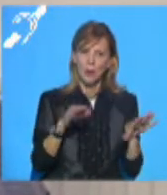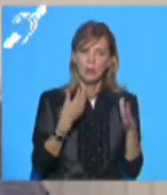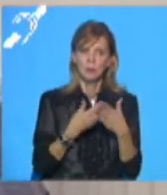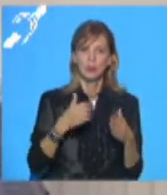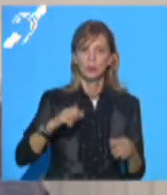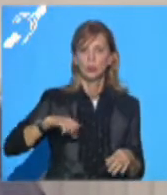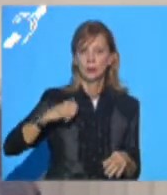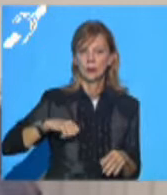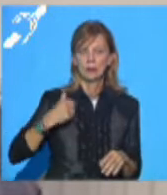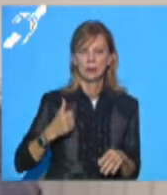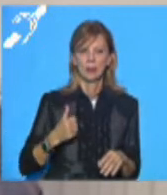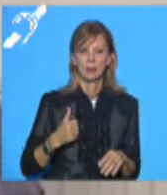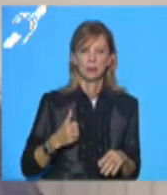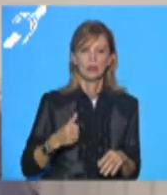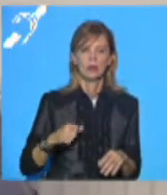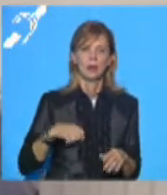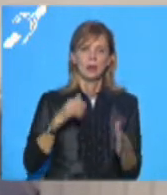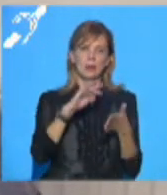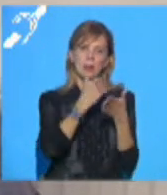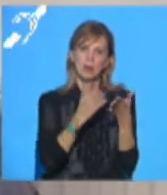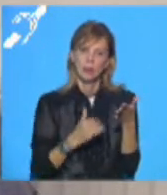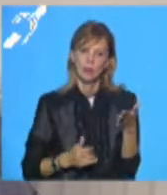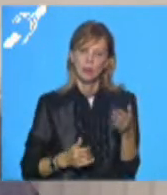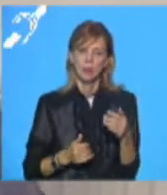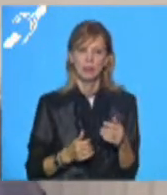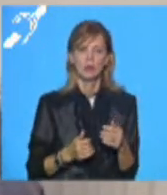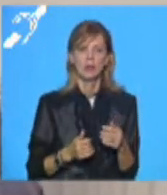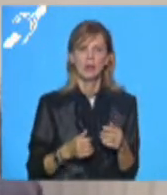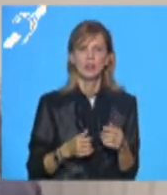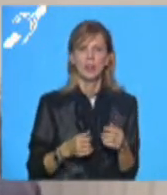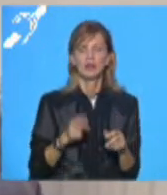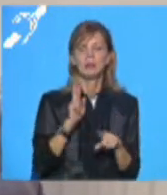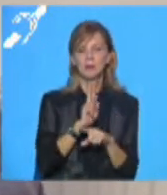a copiilor. Există deja cerere, așa că să fiți